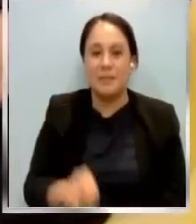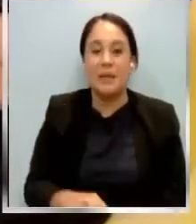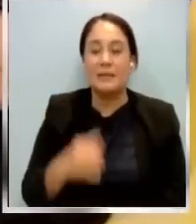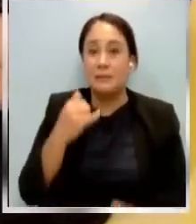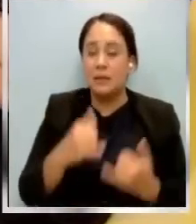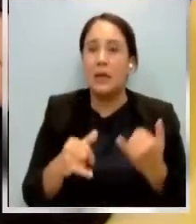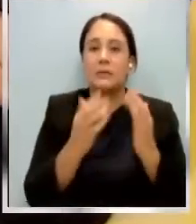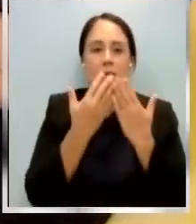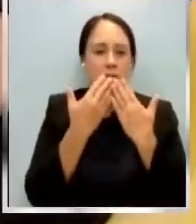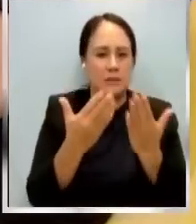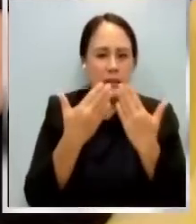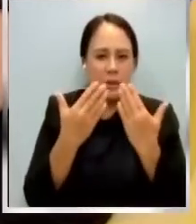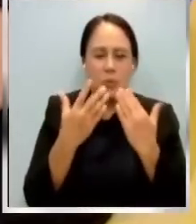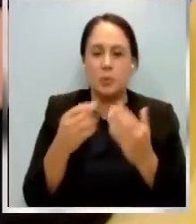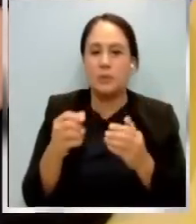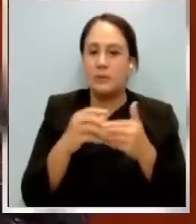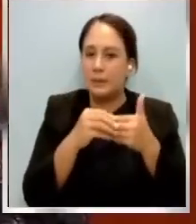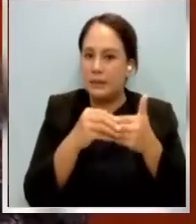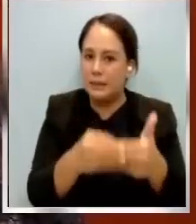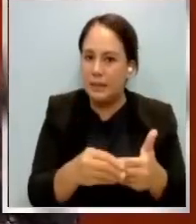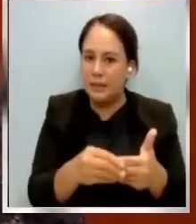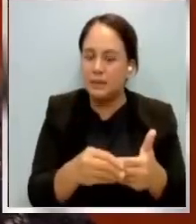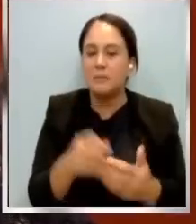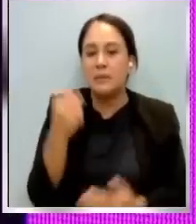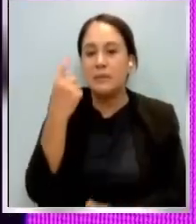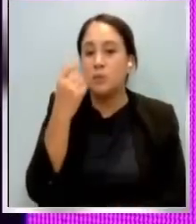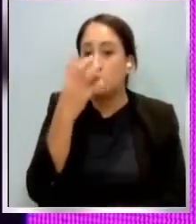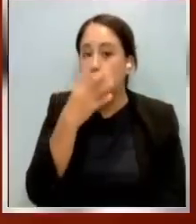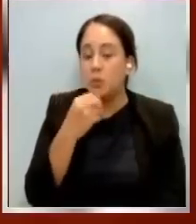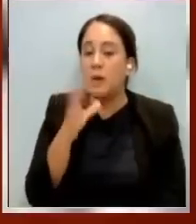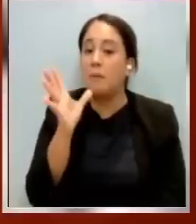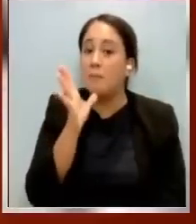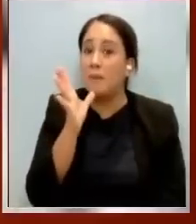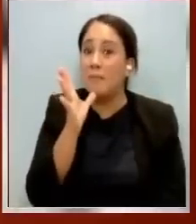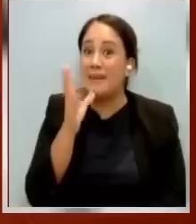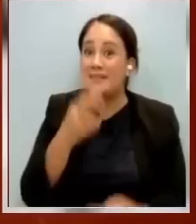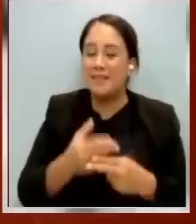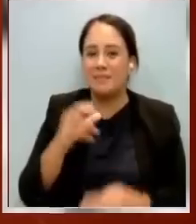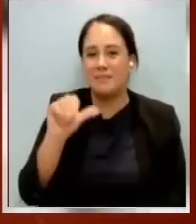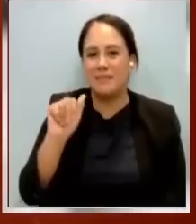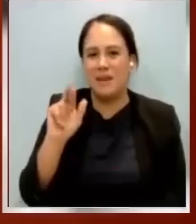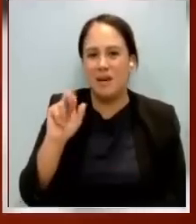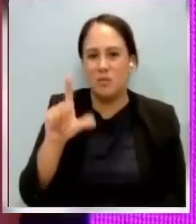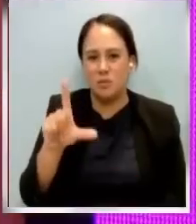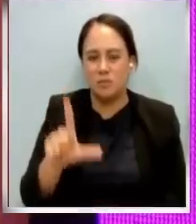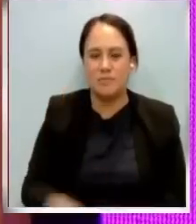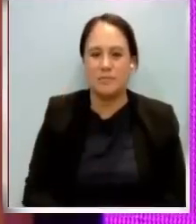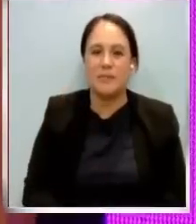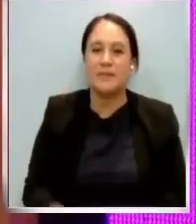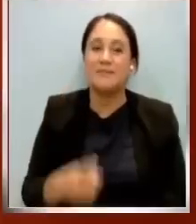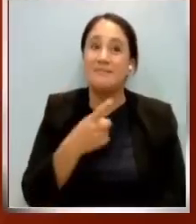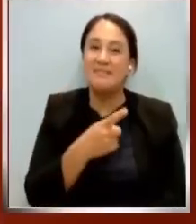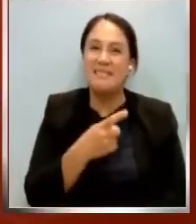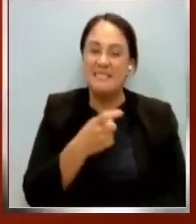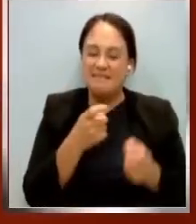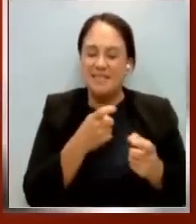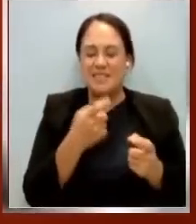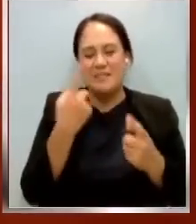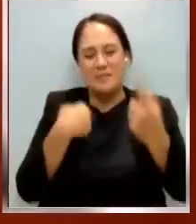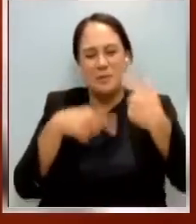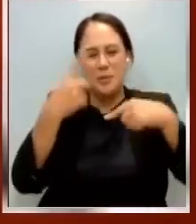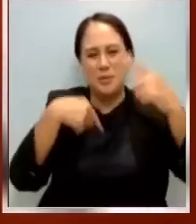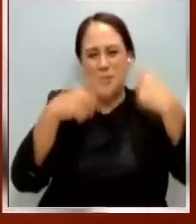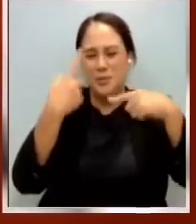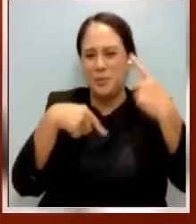Juday sa gabay at pag-uunawa ng kanyang mommy Carol. Hindi rin napigilan ni Juday na maging emosyonal nang humingi